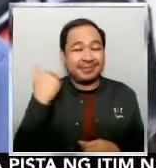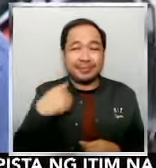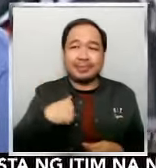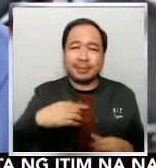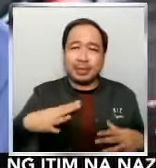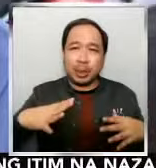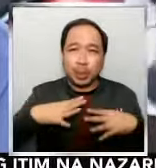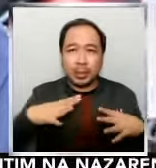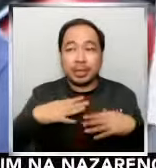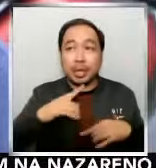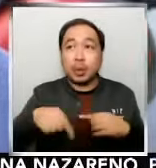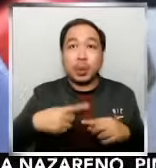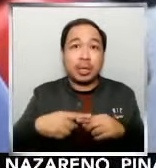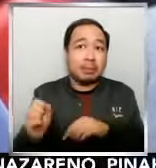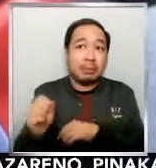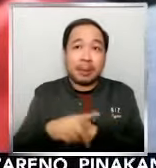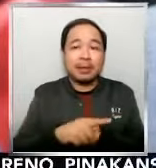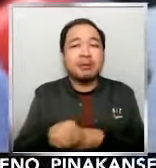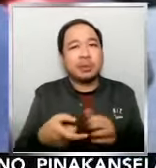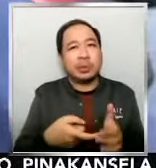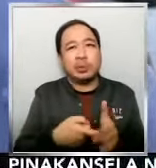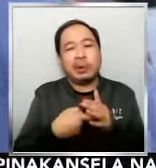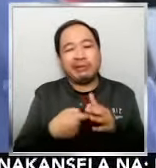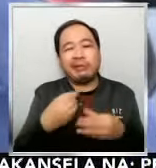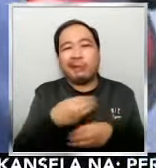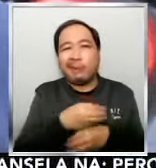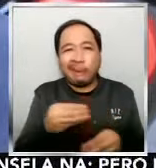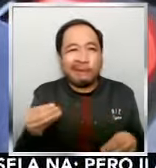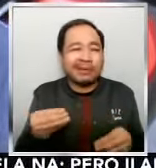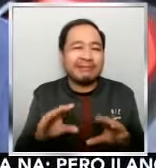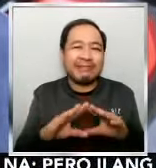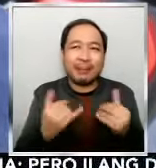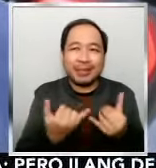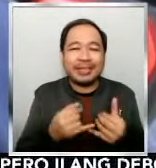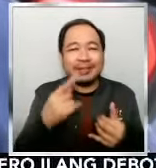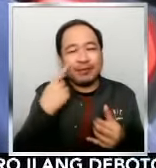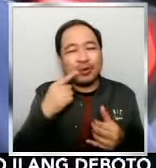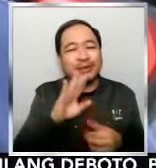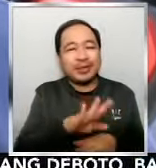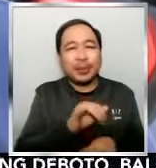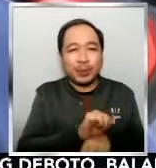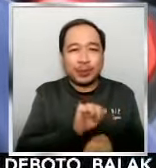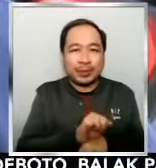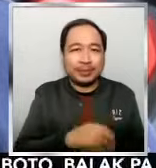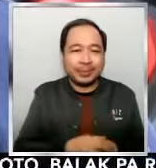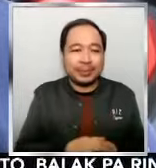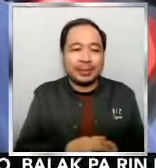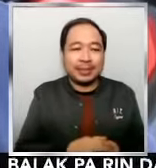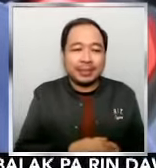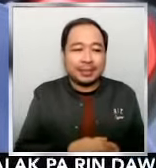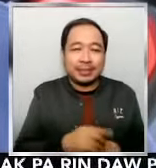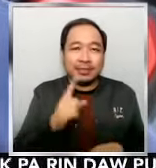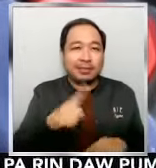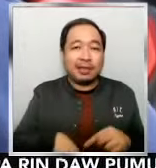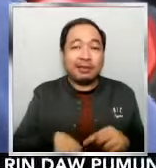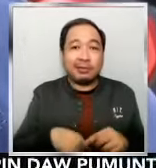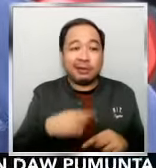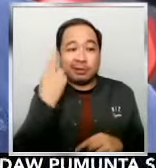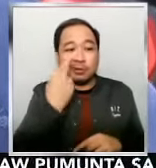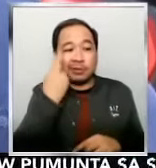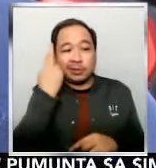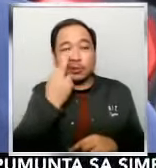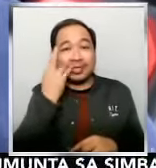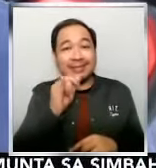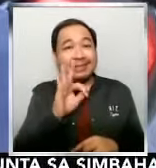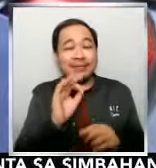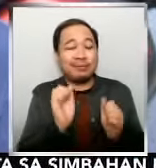ang requirement sa opisina namin. Sir, para po sa trabaho namin to, sir. Hindi ho kami pwede makapasok pag wala kaming result